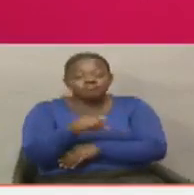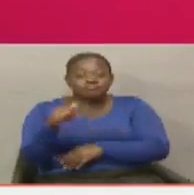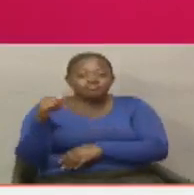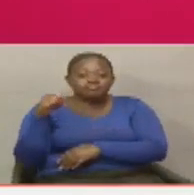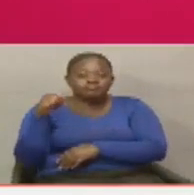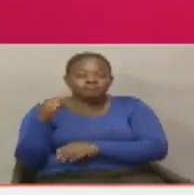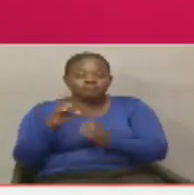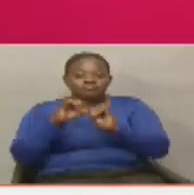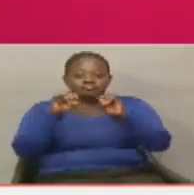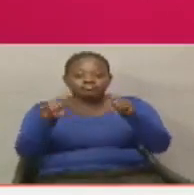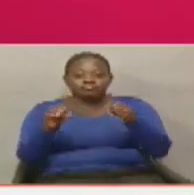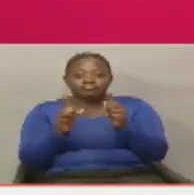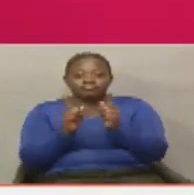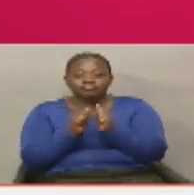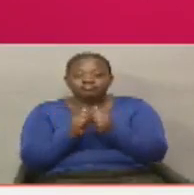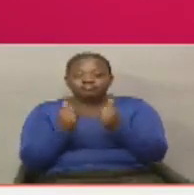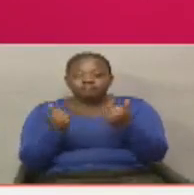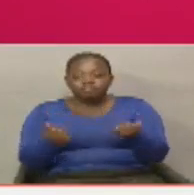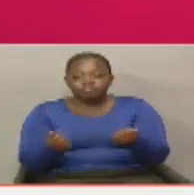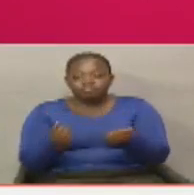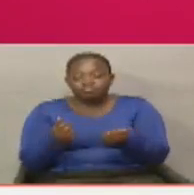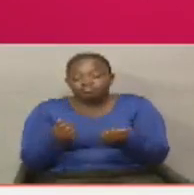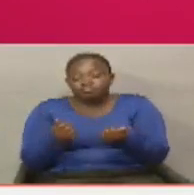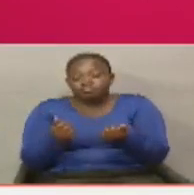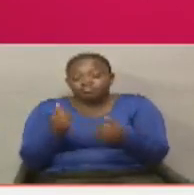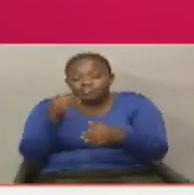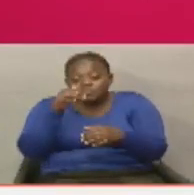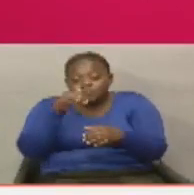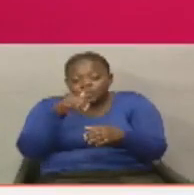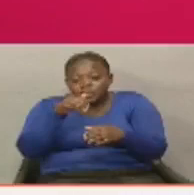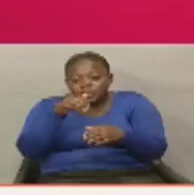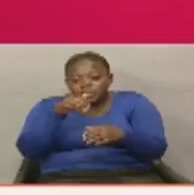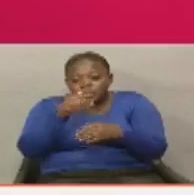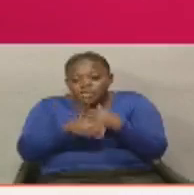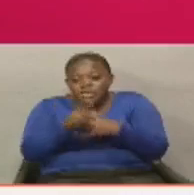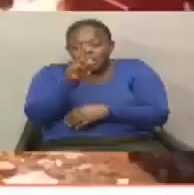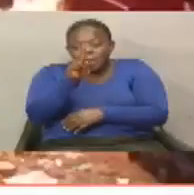olw'eggulo ku gataliiko nfuufu ng'eri Makindye okulinaana kalenda.